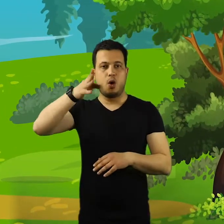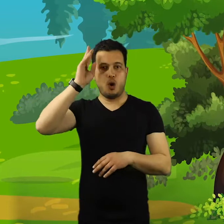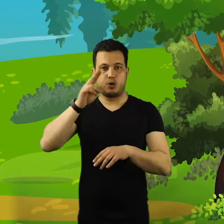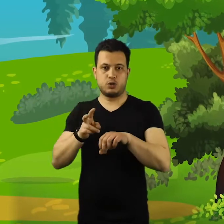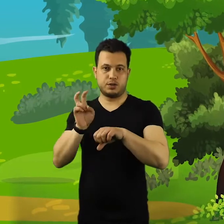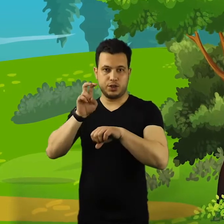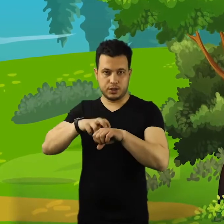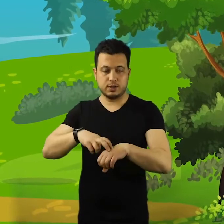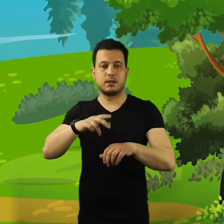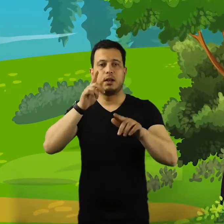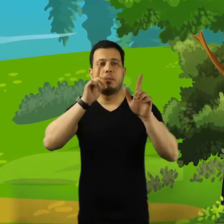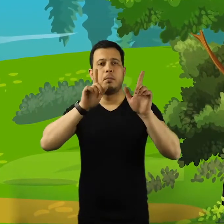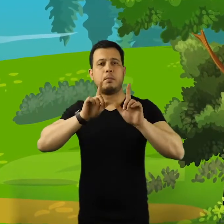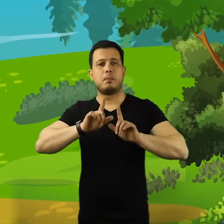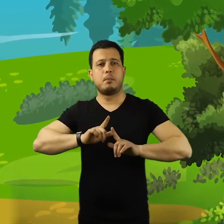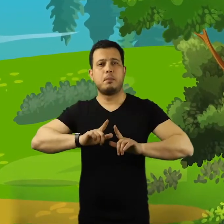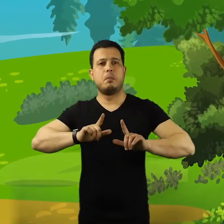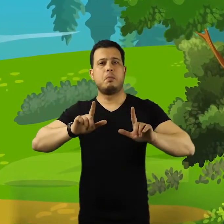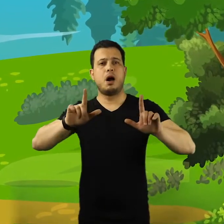tüm gücüyle ötmeye başladı